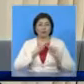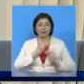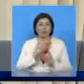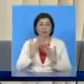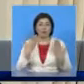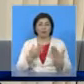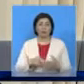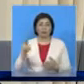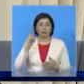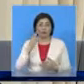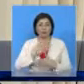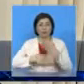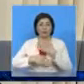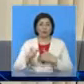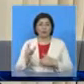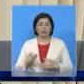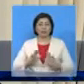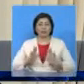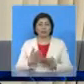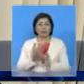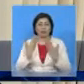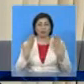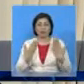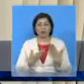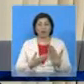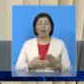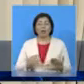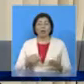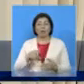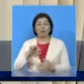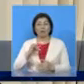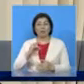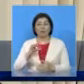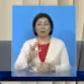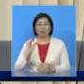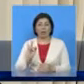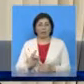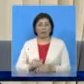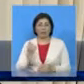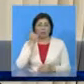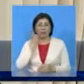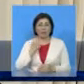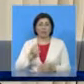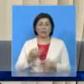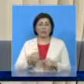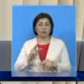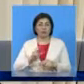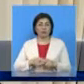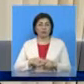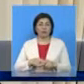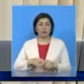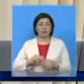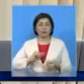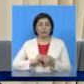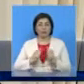Дәретханаларда мүмкіндігі шектеулі жандарға жағдай жасалмаған. Мәжіліс залында линолеум, орындықтар мен қабырғалар ескірген және едендегі қыш